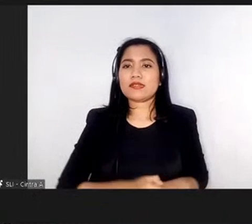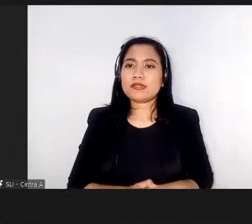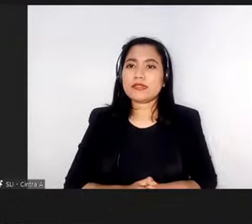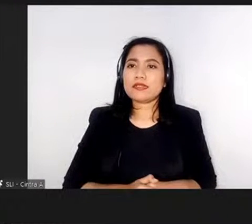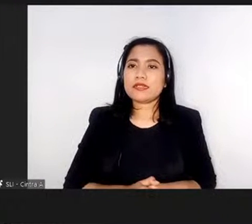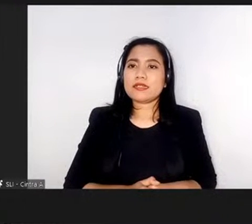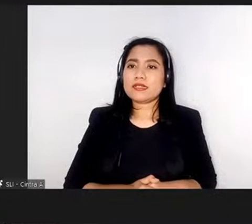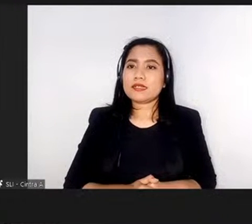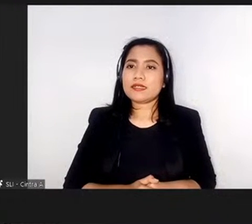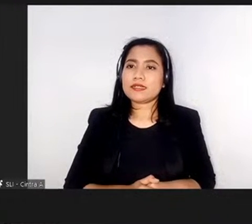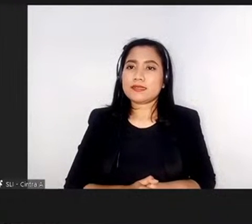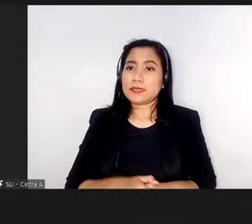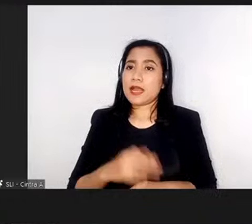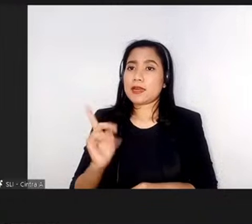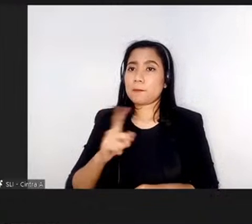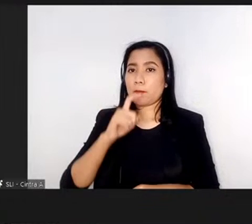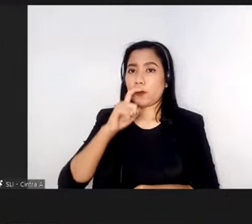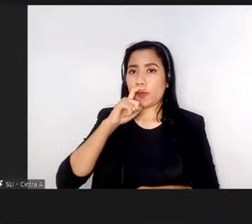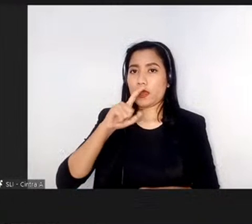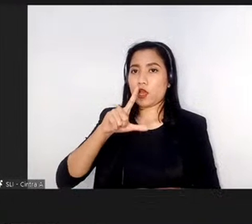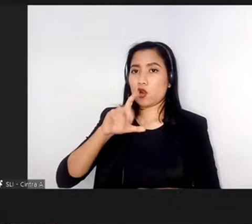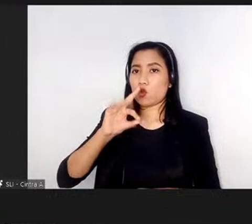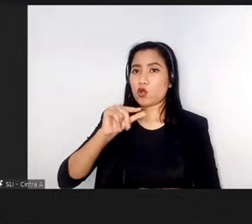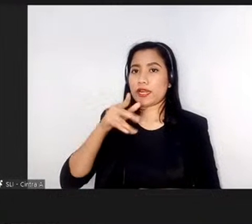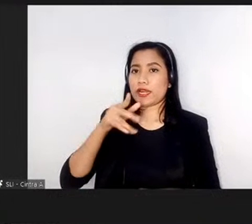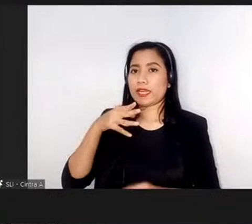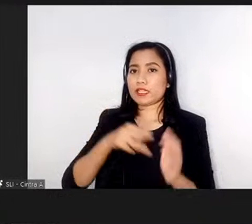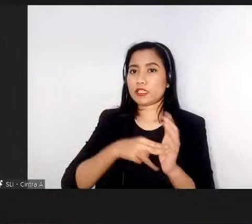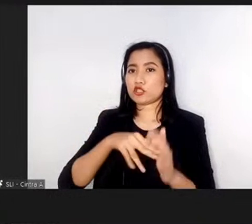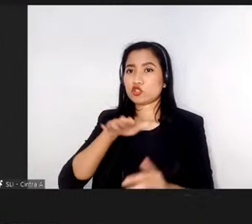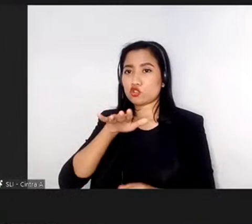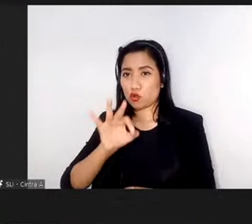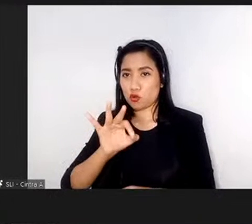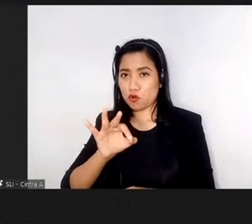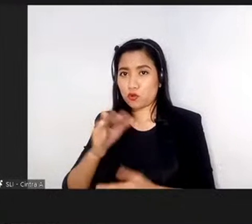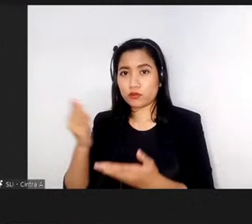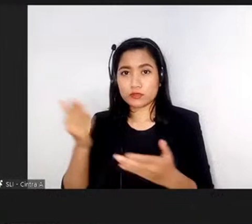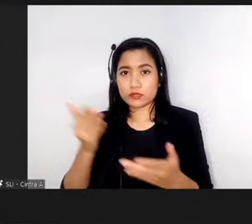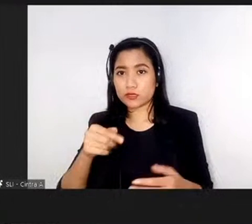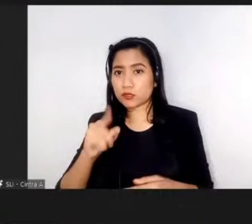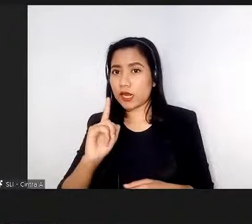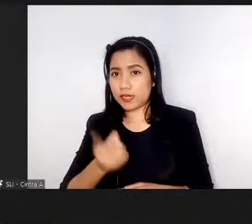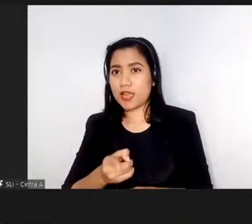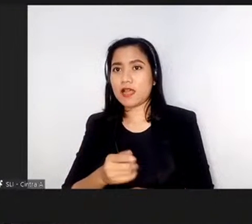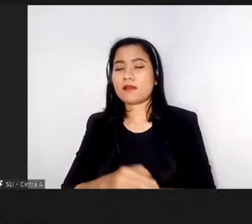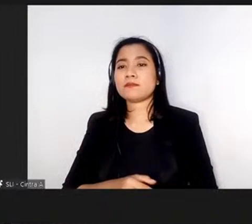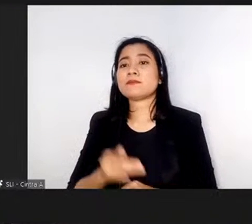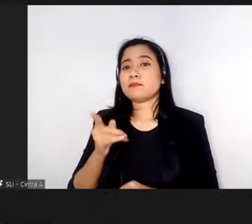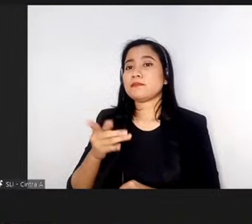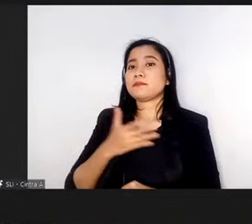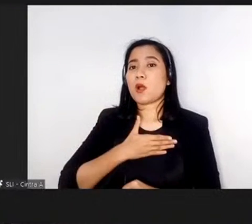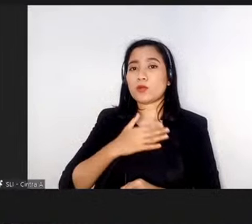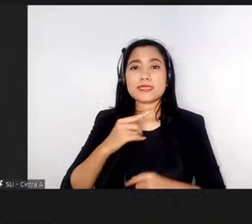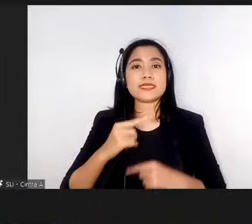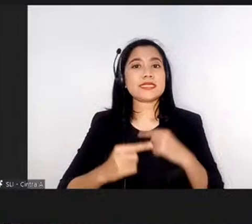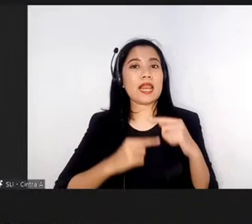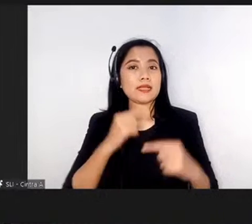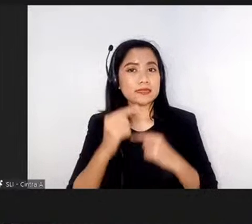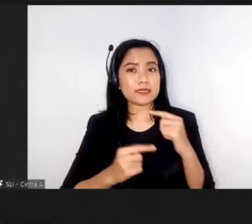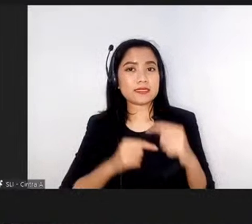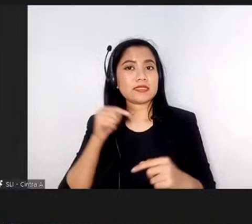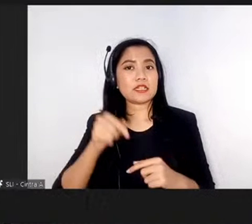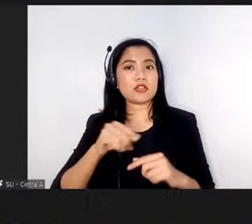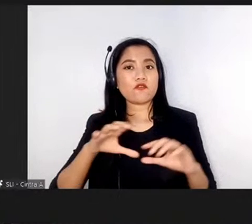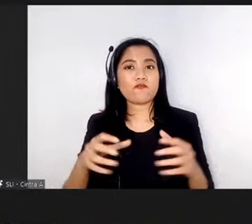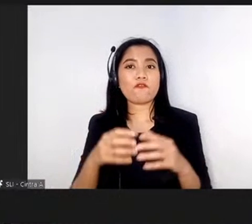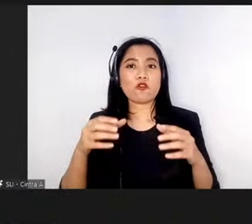bagi Bapak lorenzoinati eh saya yakin sudah ada di sini e beliau akan menjelaskan bagaimana forum Asia selama ini